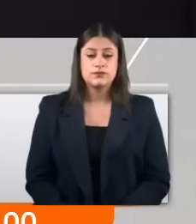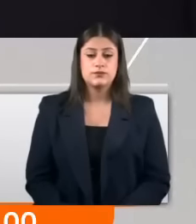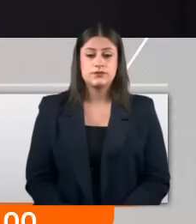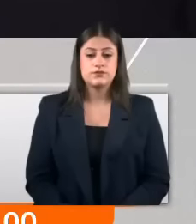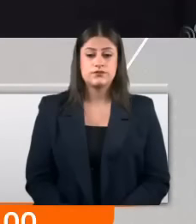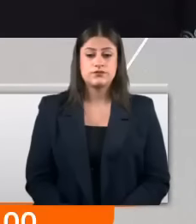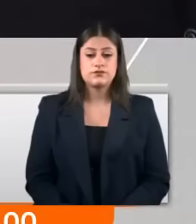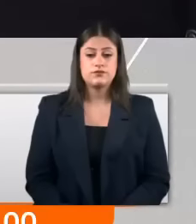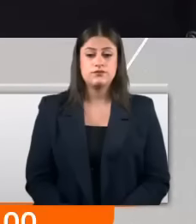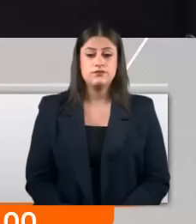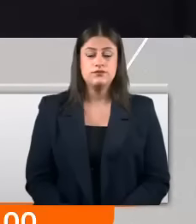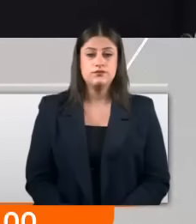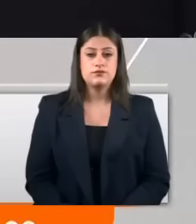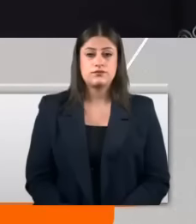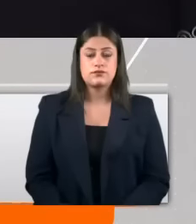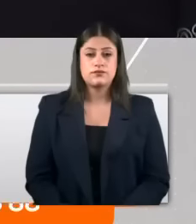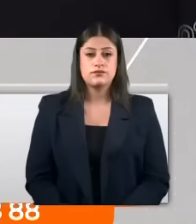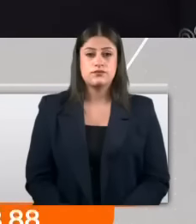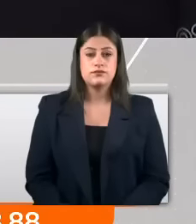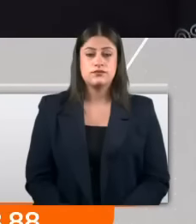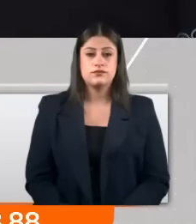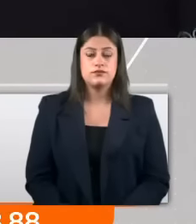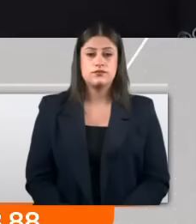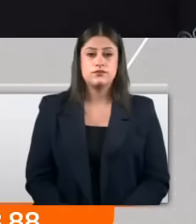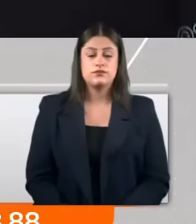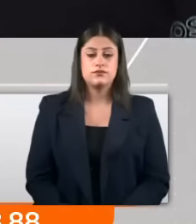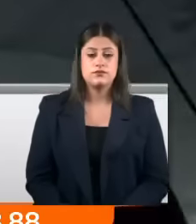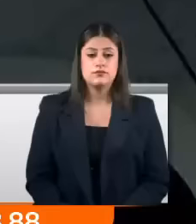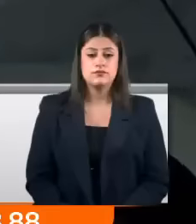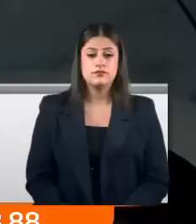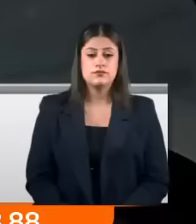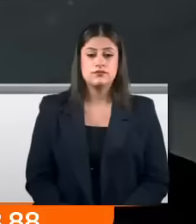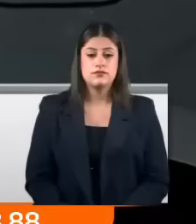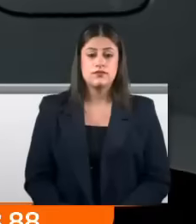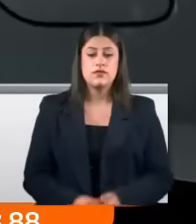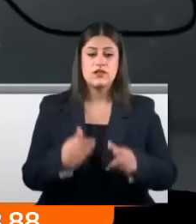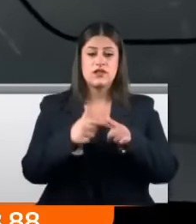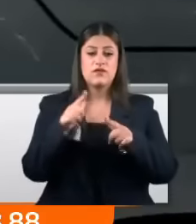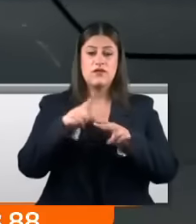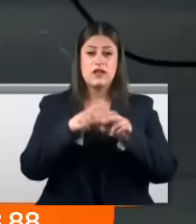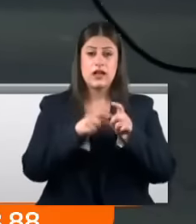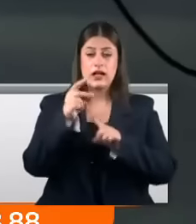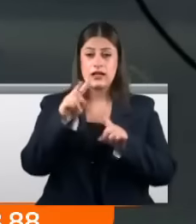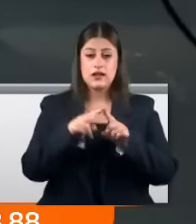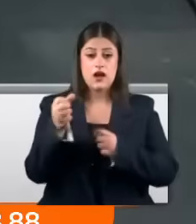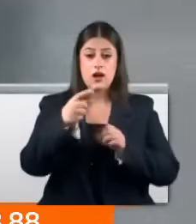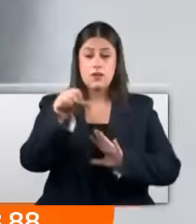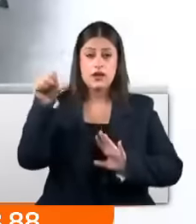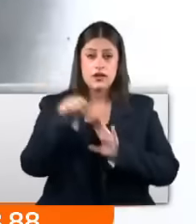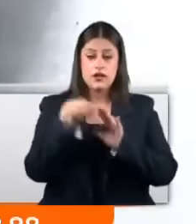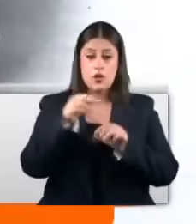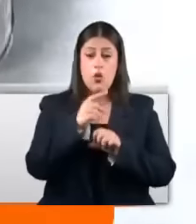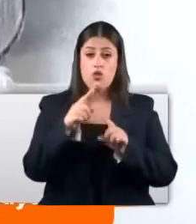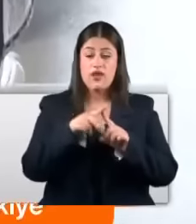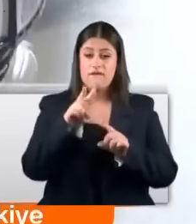%60'a %70'e yakın hibrit araçlarda bir indirim olmasını bekliyoruz. Plug-in hibrit araçlara gelen ÖTV indiriminin